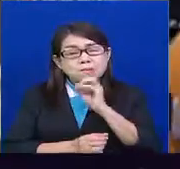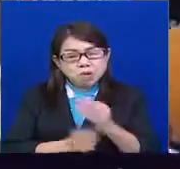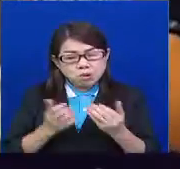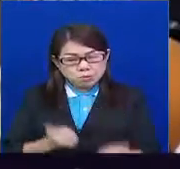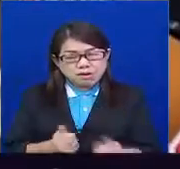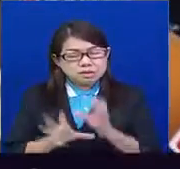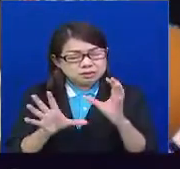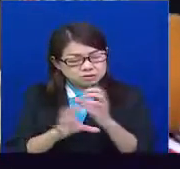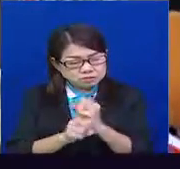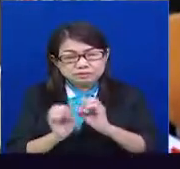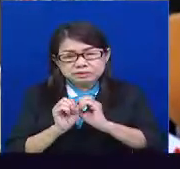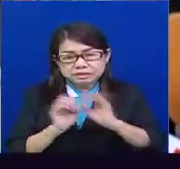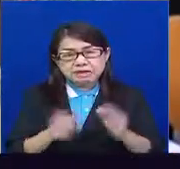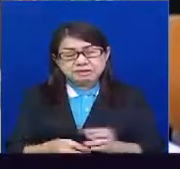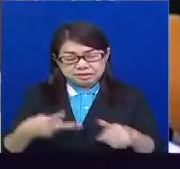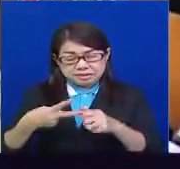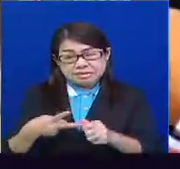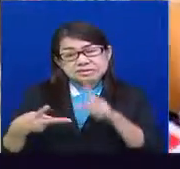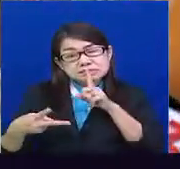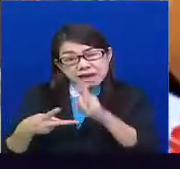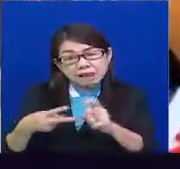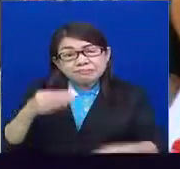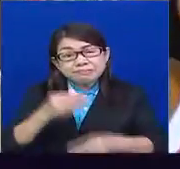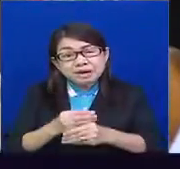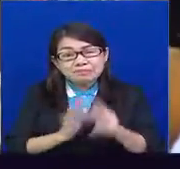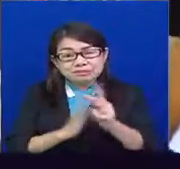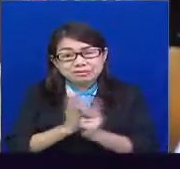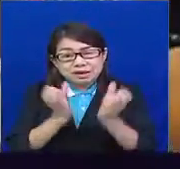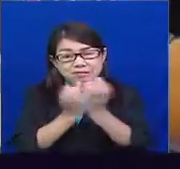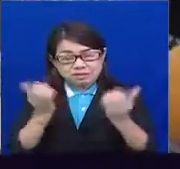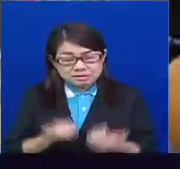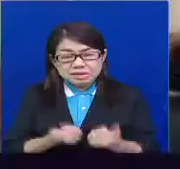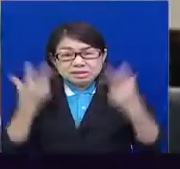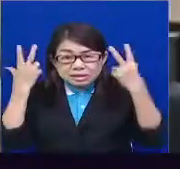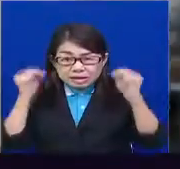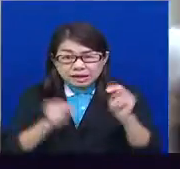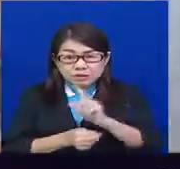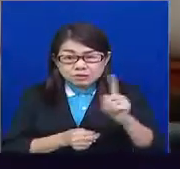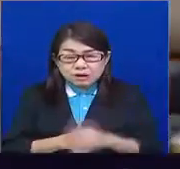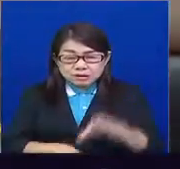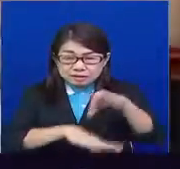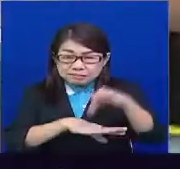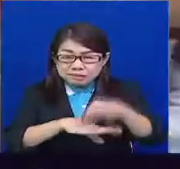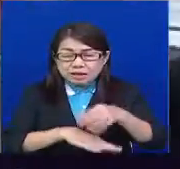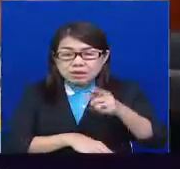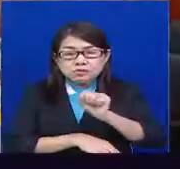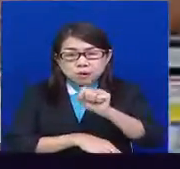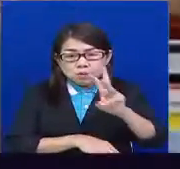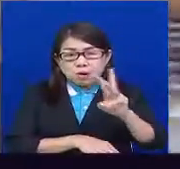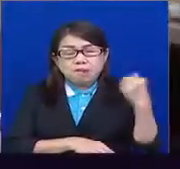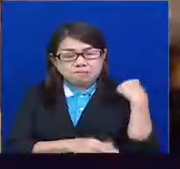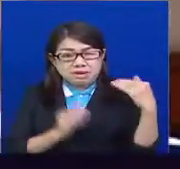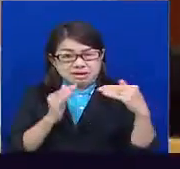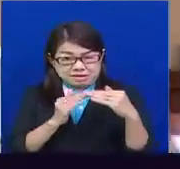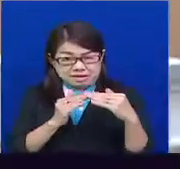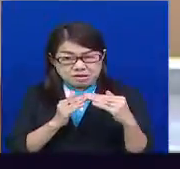ในหลักการคำถามพ่วงส่วนกรณีกระแสข่าวนายกรัฐมนตรีส่งสัญญาณให้สวสามารถเสนอชื่อและโหวตเลือกนายกรัฐมนตรีได้นายมีชัย